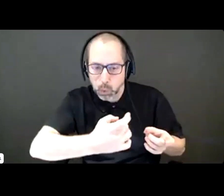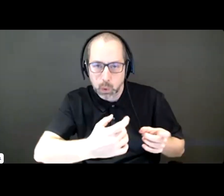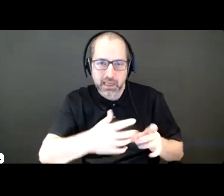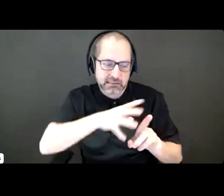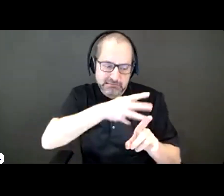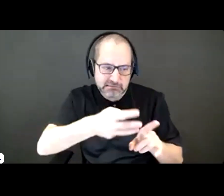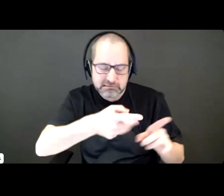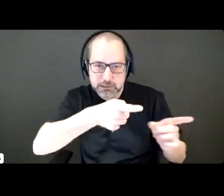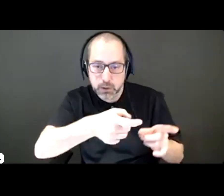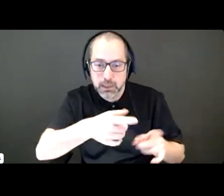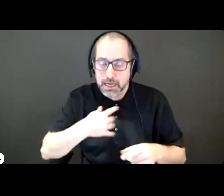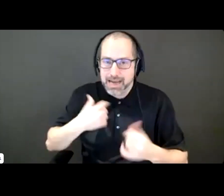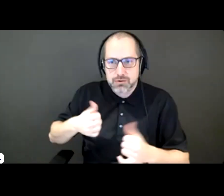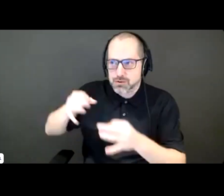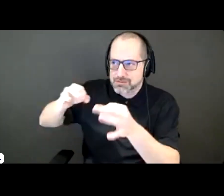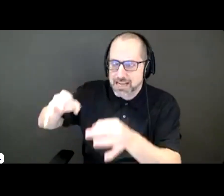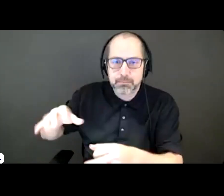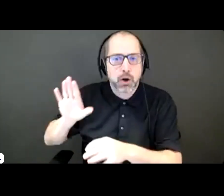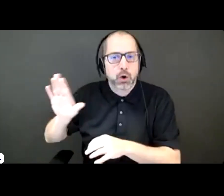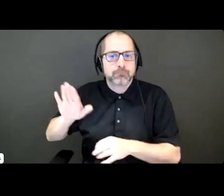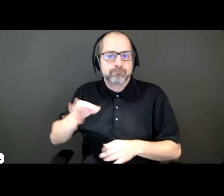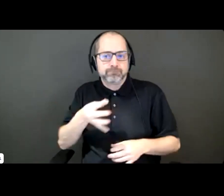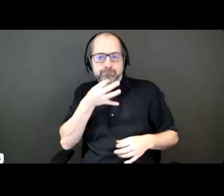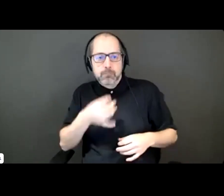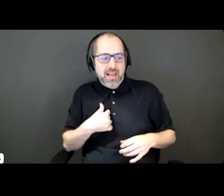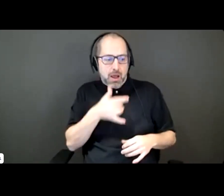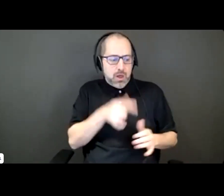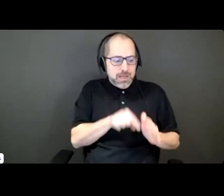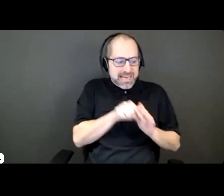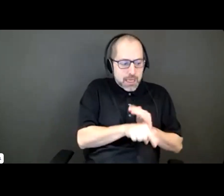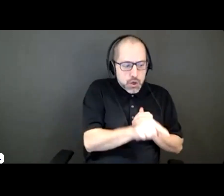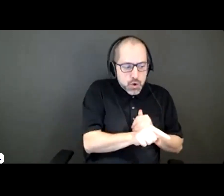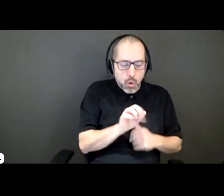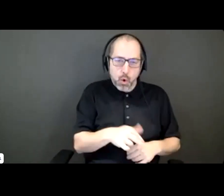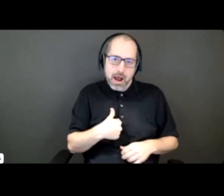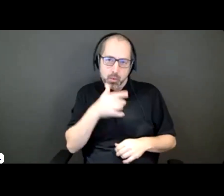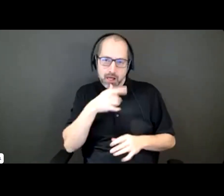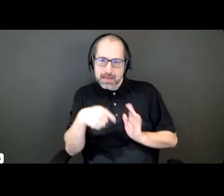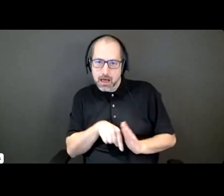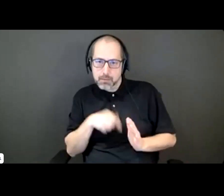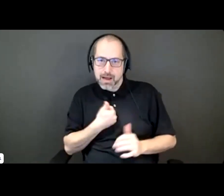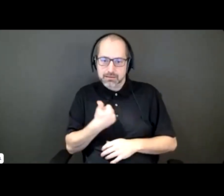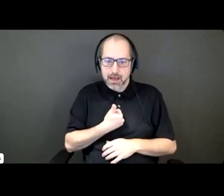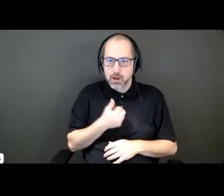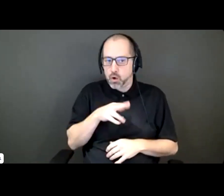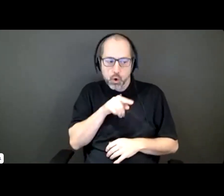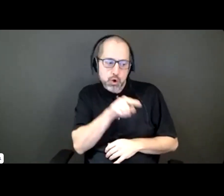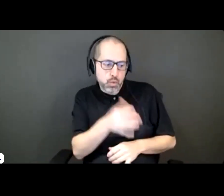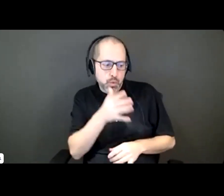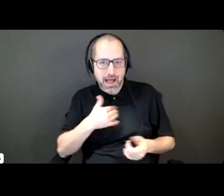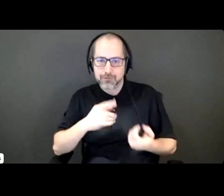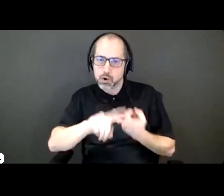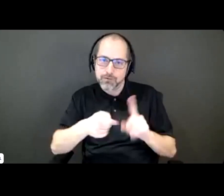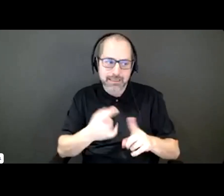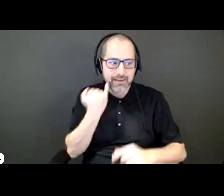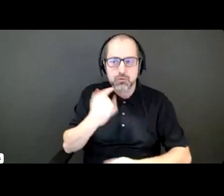cette femme mais lorsqu'on me demandait pourquoi j'étais terrifié je n'arrivais pas à l'expliquer mon avisar me disait je vais vous je vais tout de suite ou je